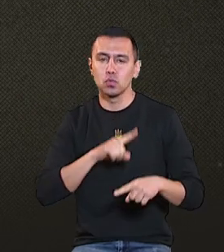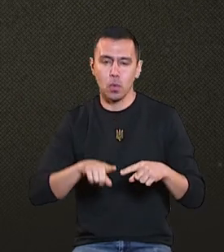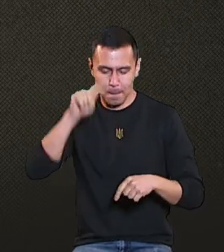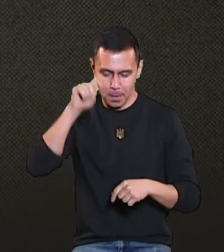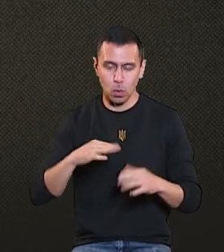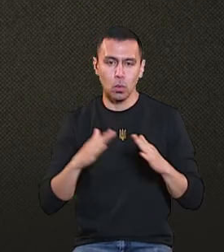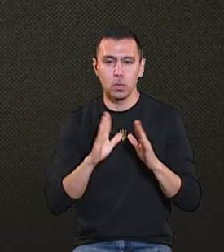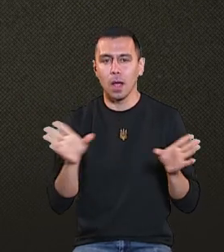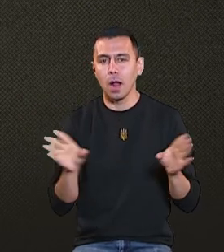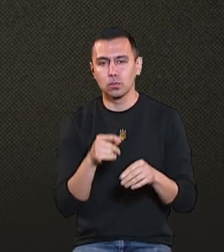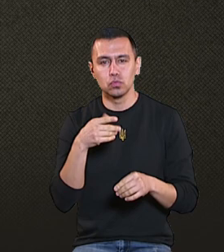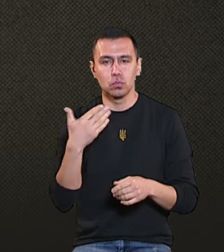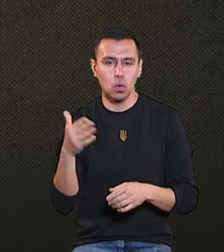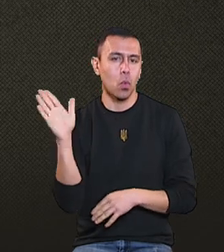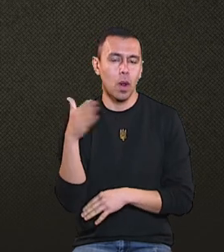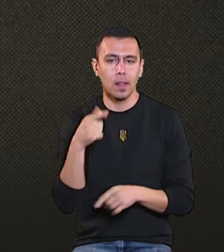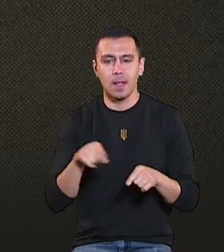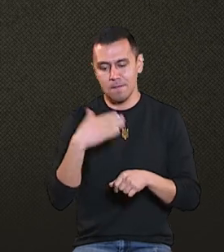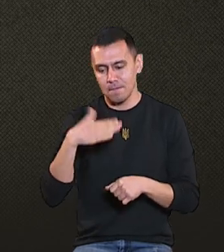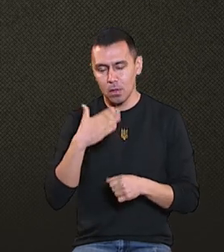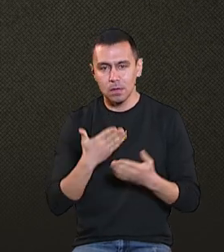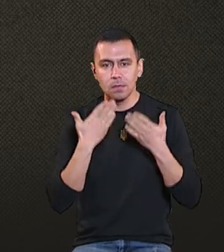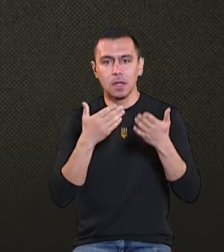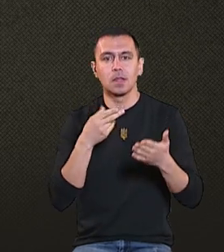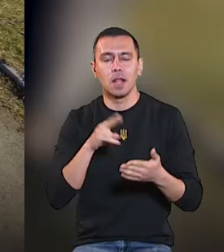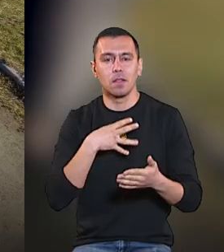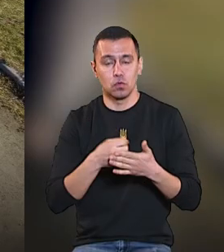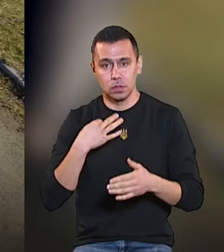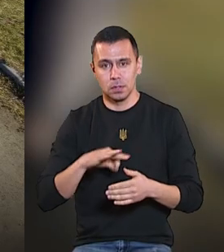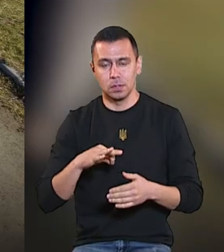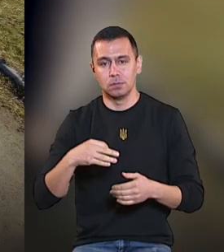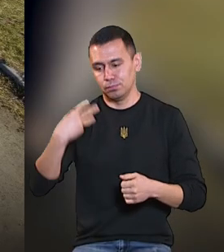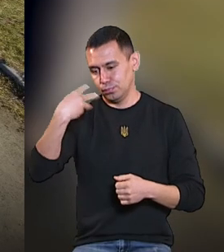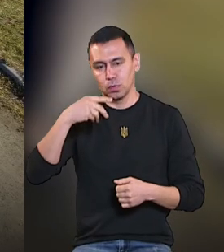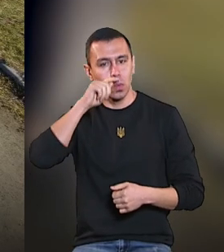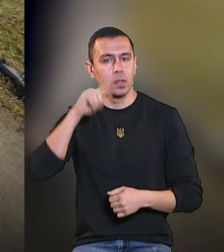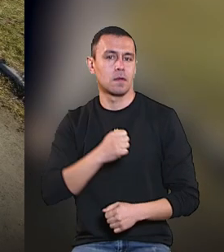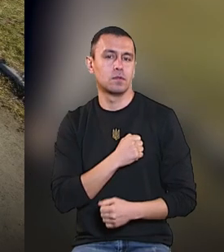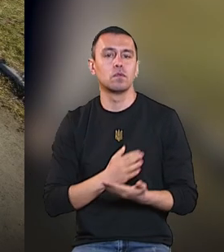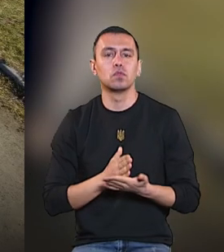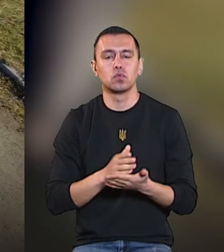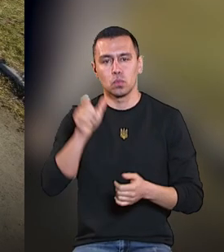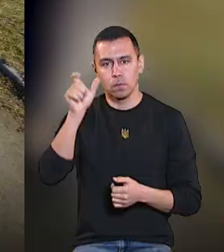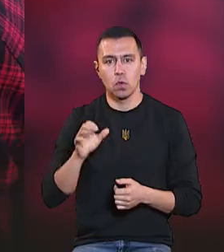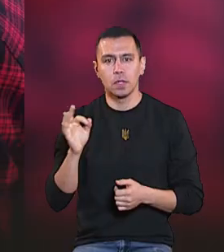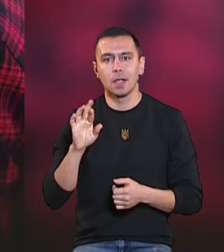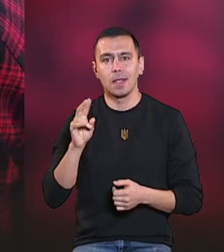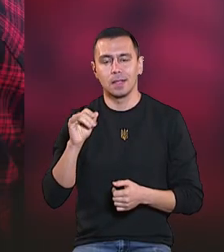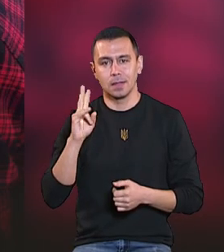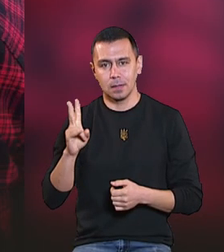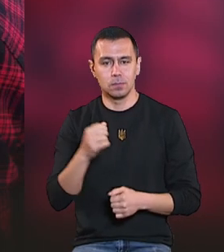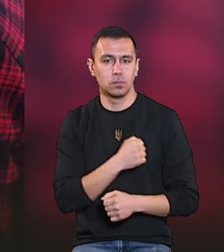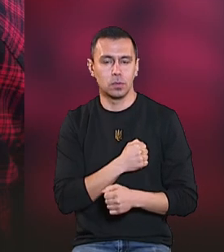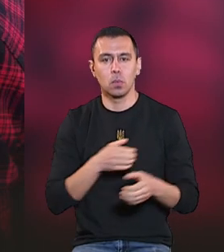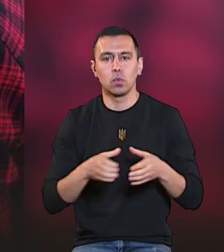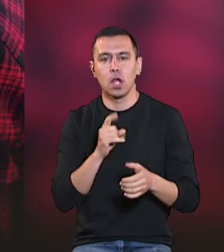приїде, буде з тобою гуляти. Такі відеозвернення для сина Назарія за життя записував український військовослужбовець Олексій Янін. Боєць полку